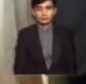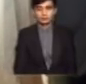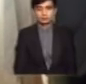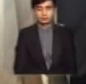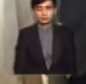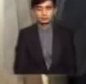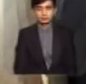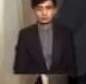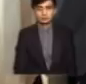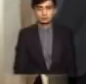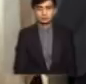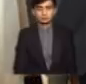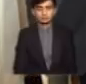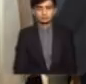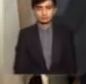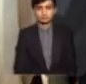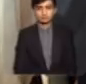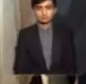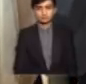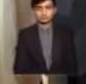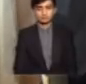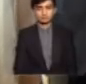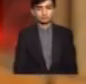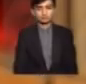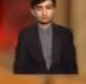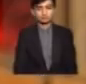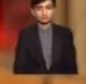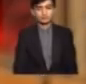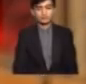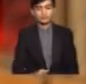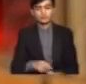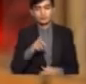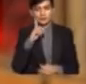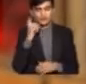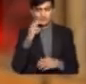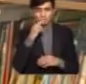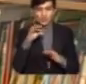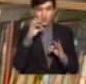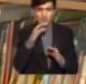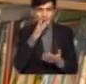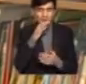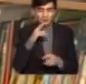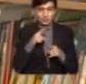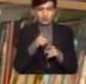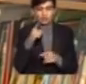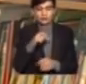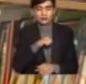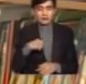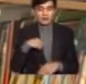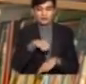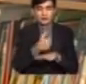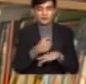менее умения собираться весь подростковом возрасте у них самое главное это